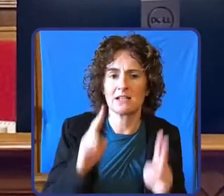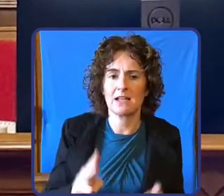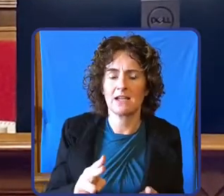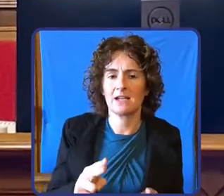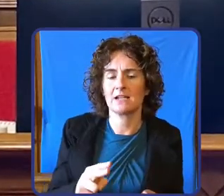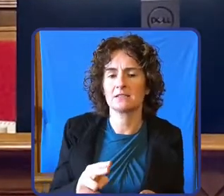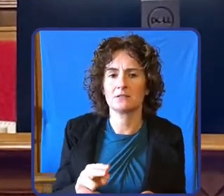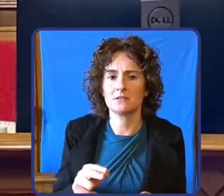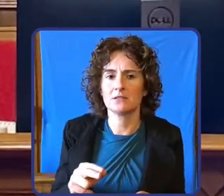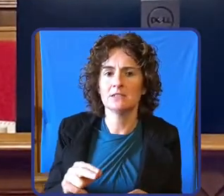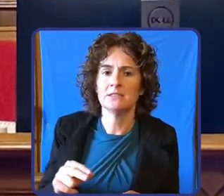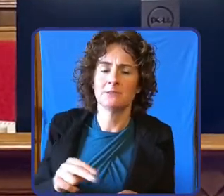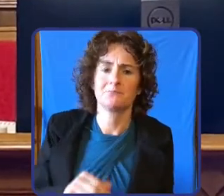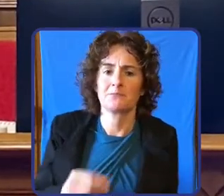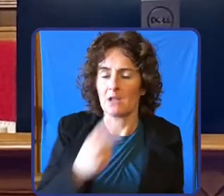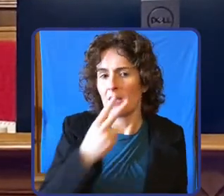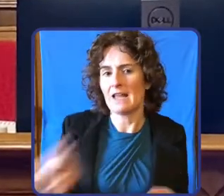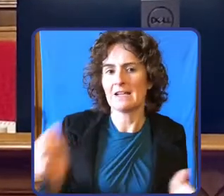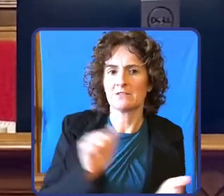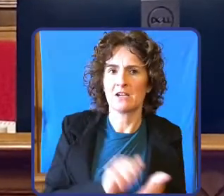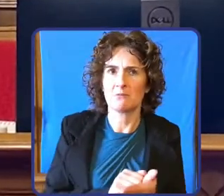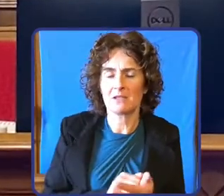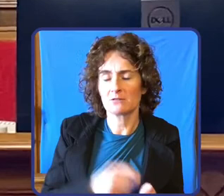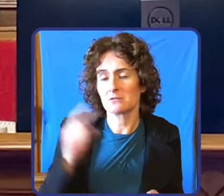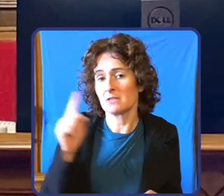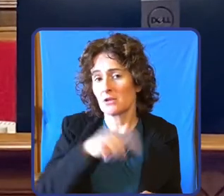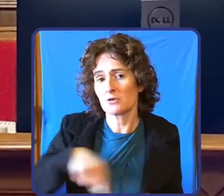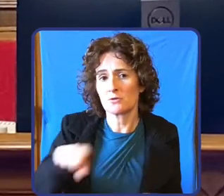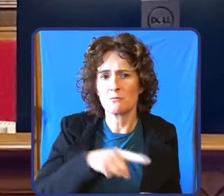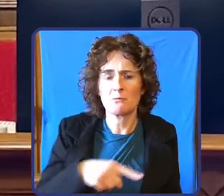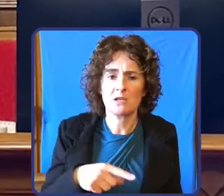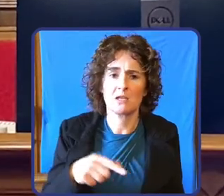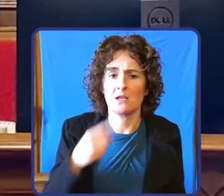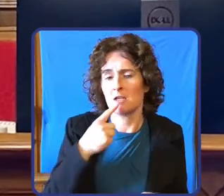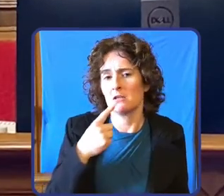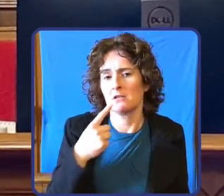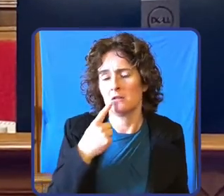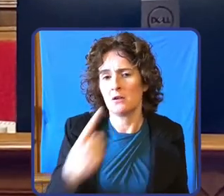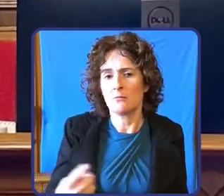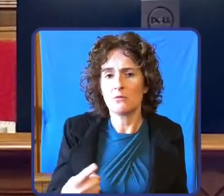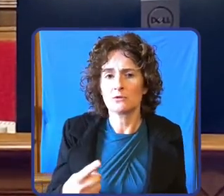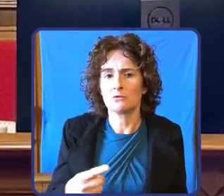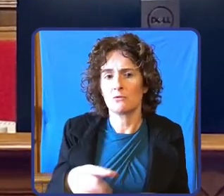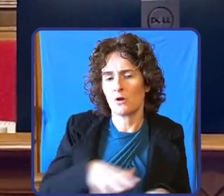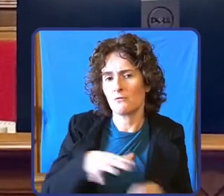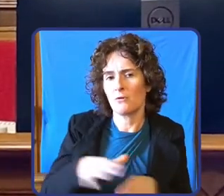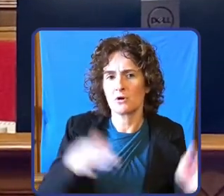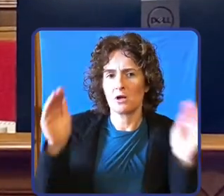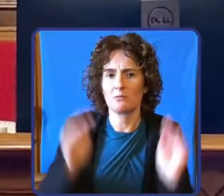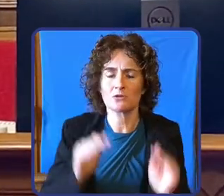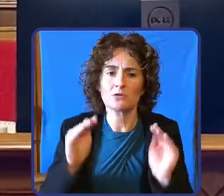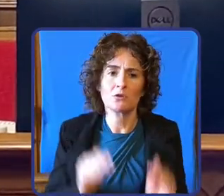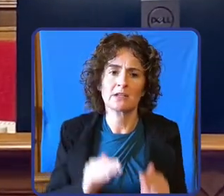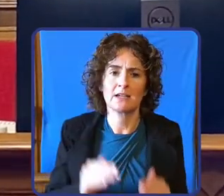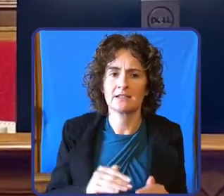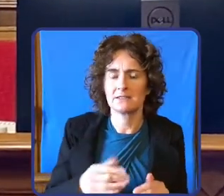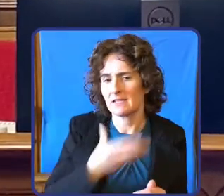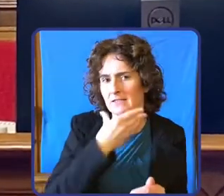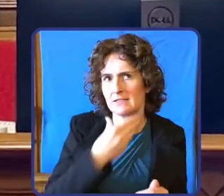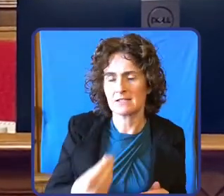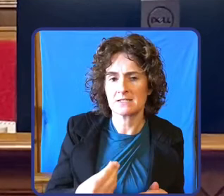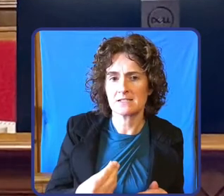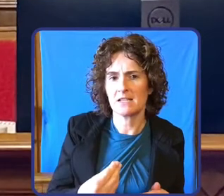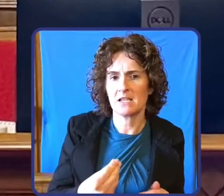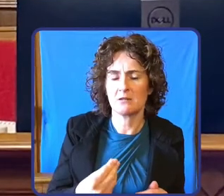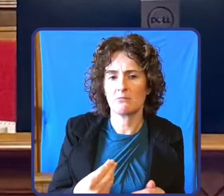történelmi örökség ápolása, forgalomcsillapított közlekedés, amely biztonságosabb és szép mellett, vagy nem csak